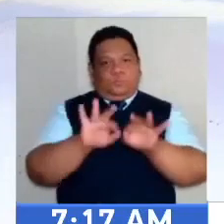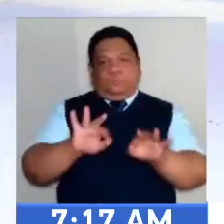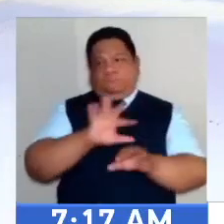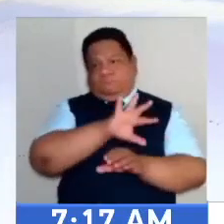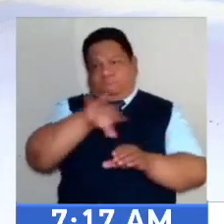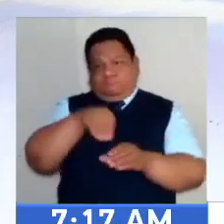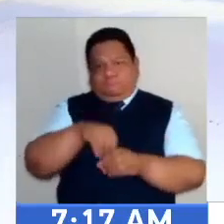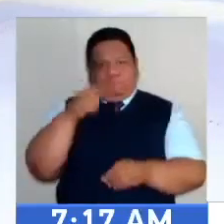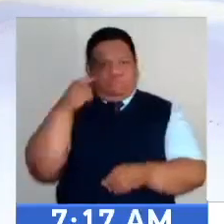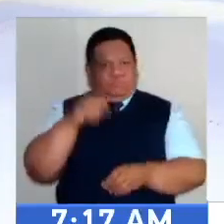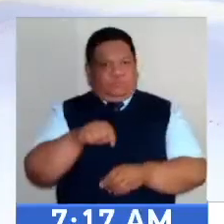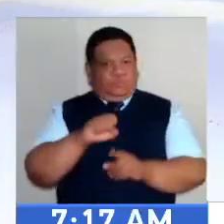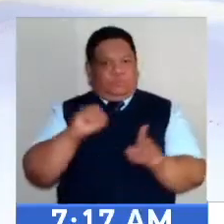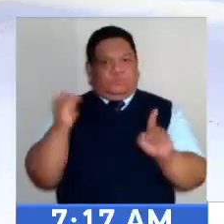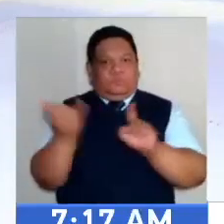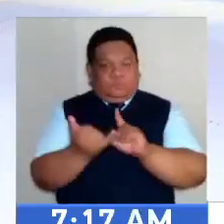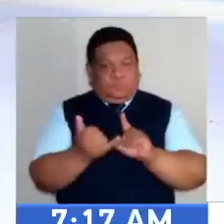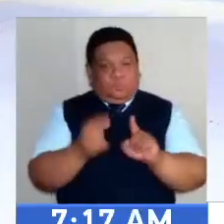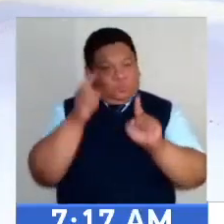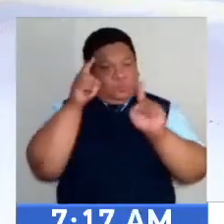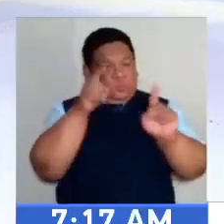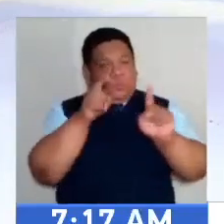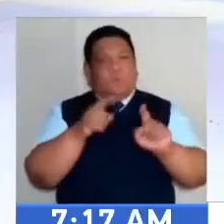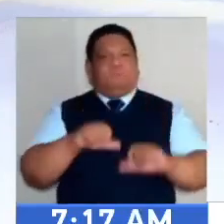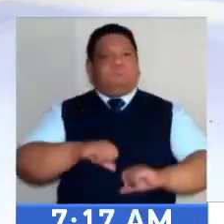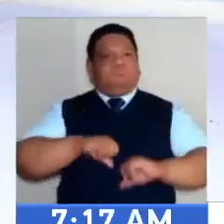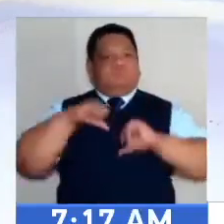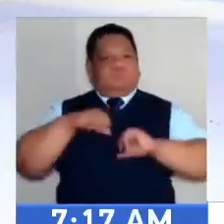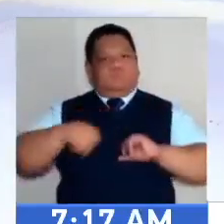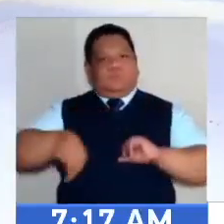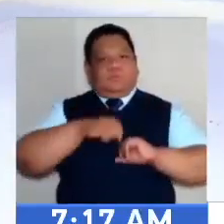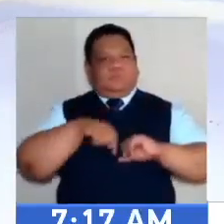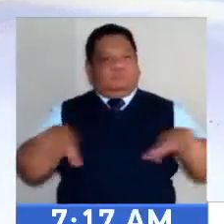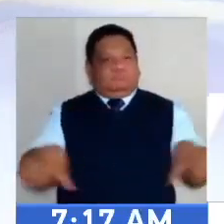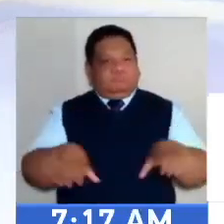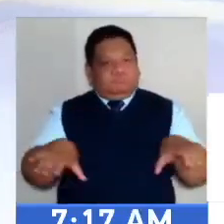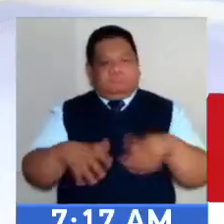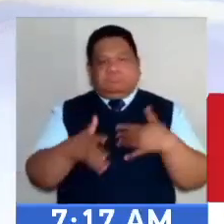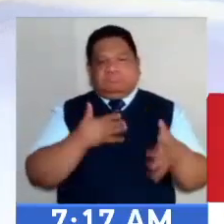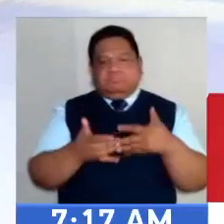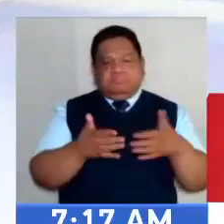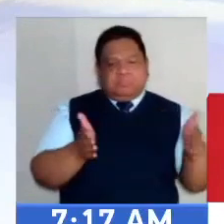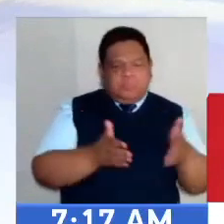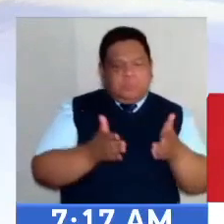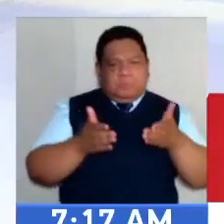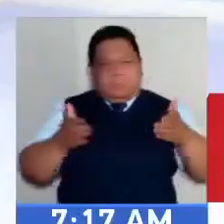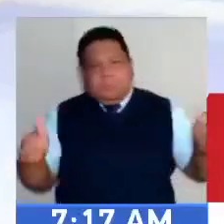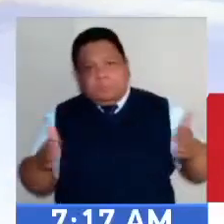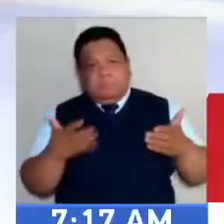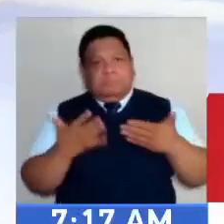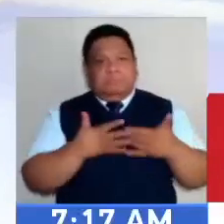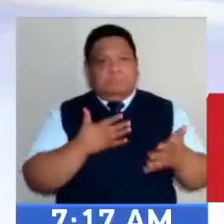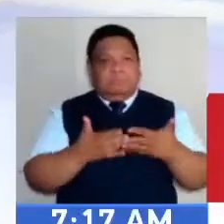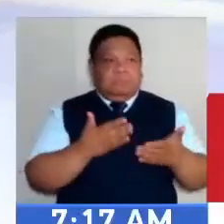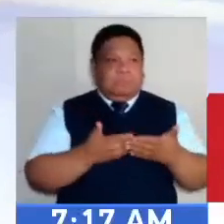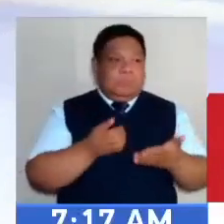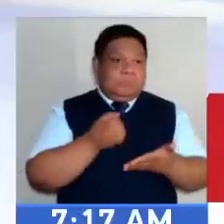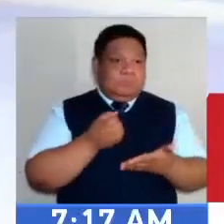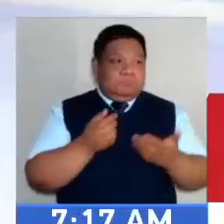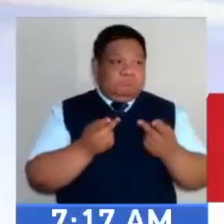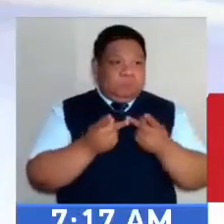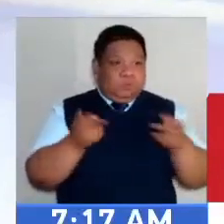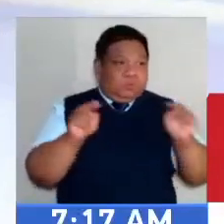ipagmalaki natin ang ating marangal na hanap buhay, maliit man o malaki, mataas o mababa man ang posisyon, igan. Yes. Diba?